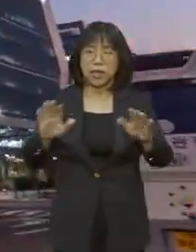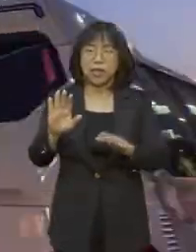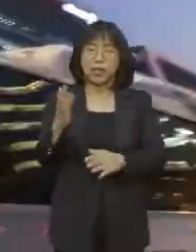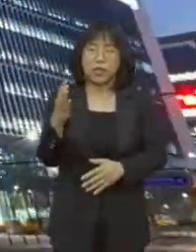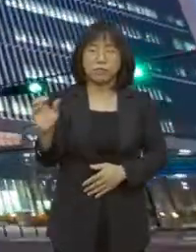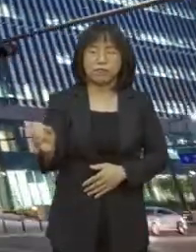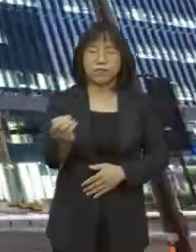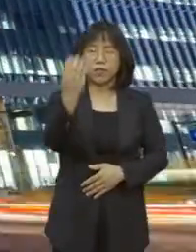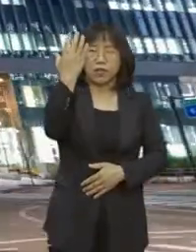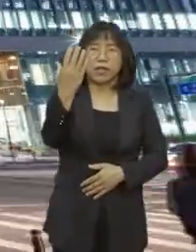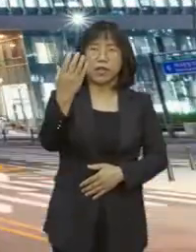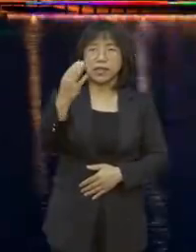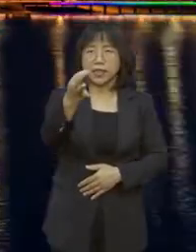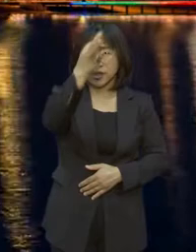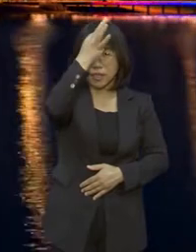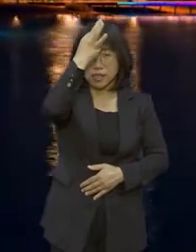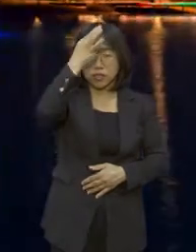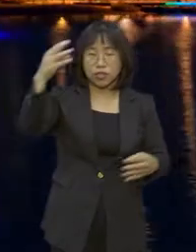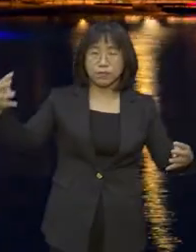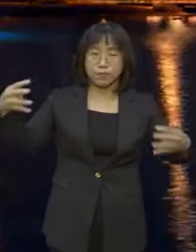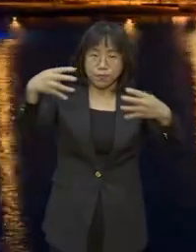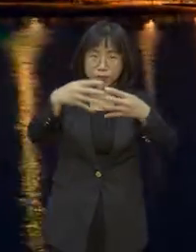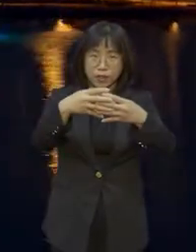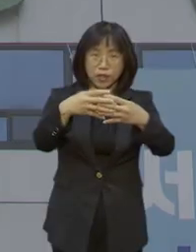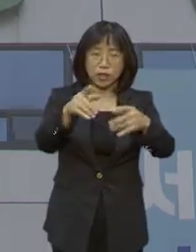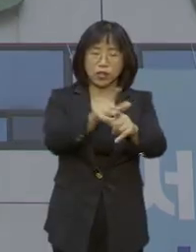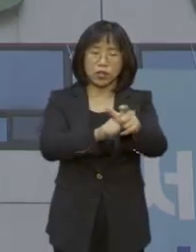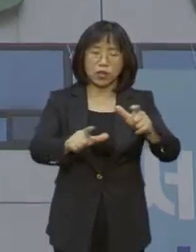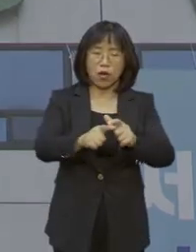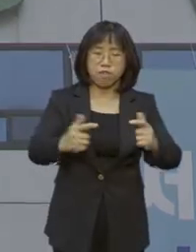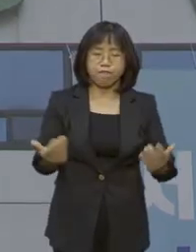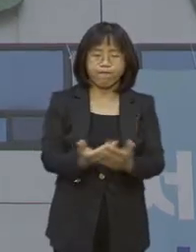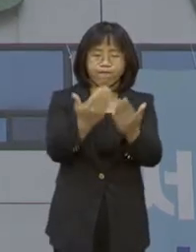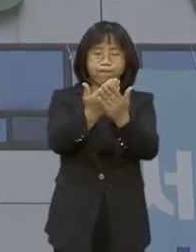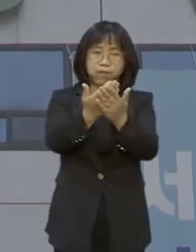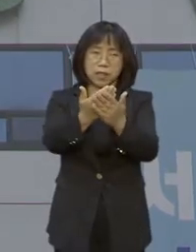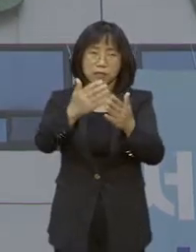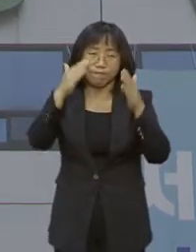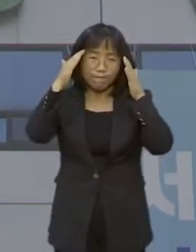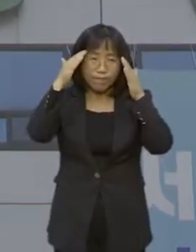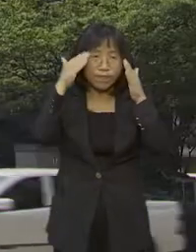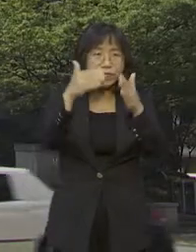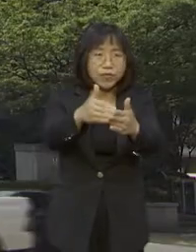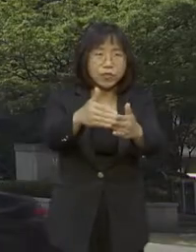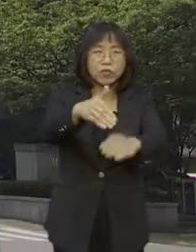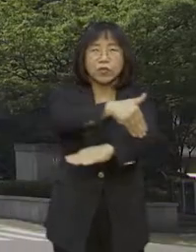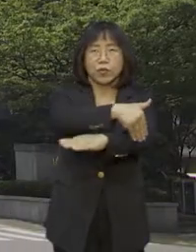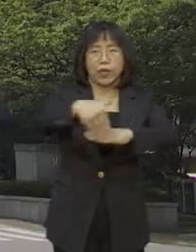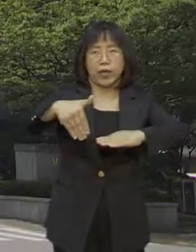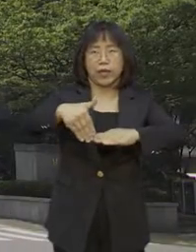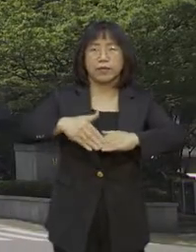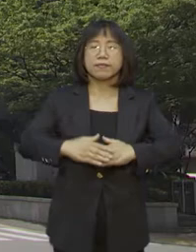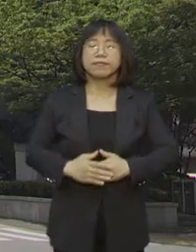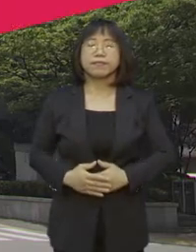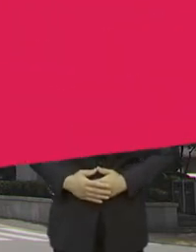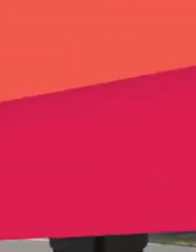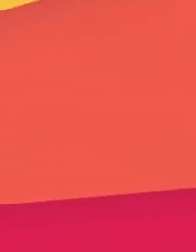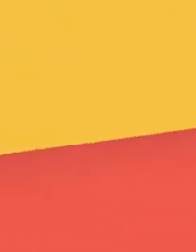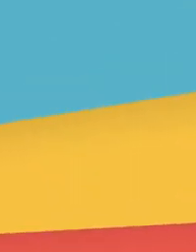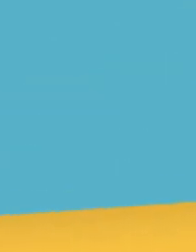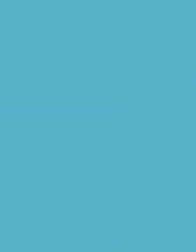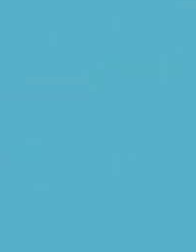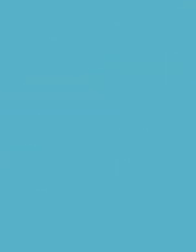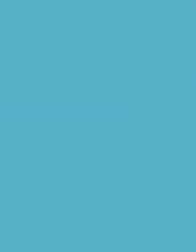도시 인프라와 첨단 기술을 접목한 스마트 시스템 개발에 더욱 총력을 기울여 나갈 계획입니다.